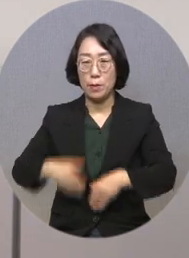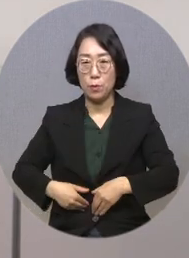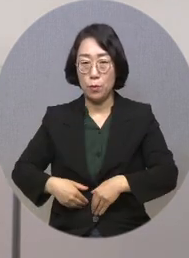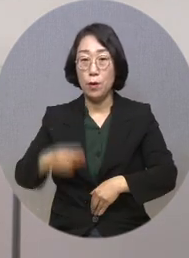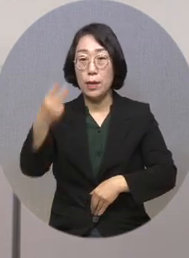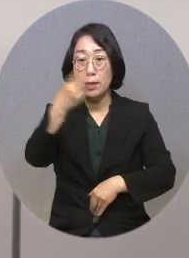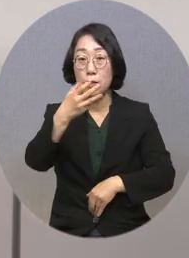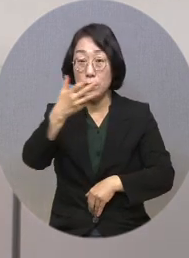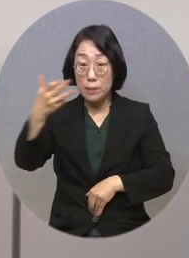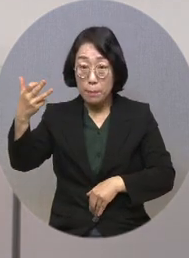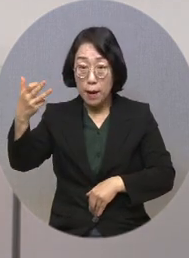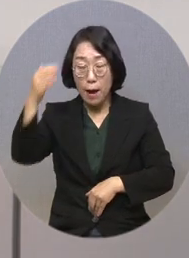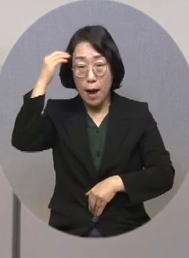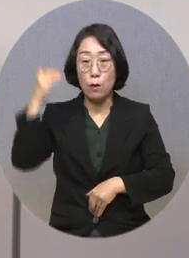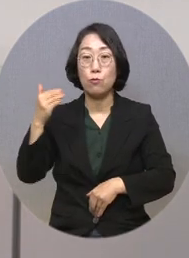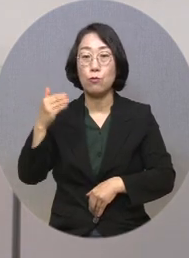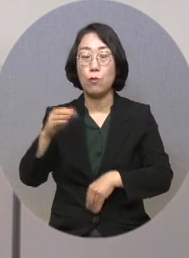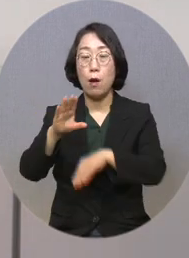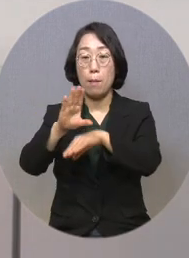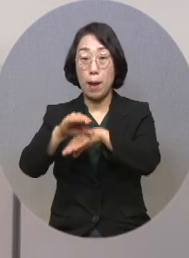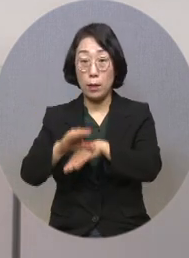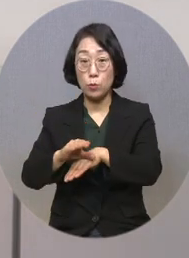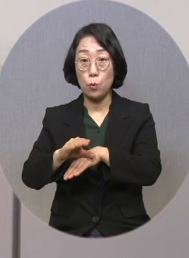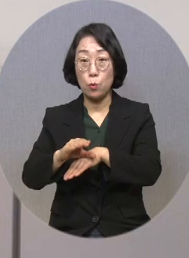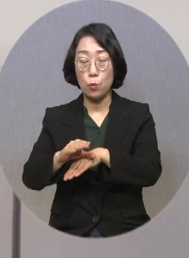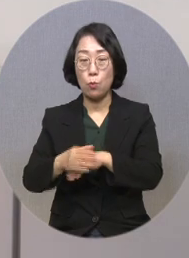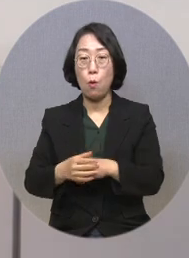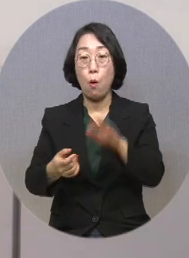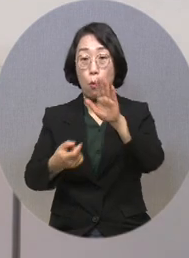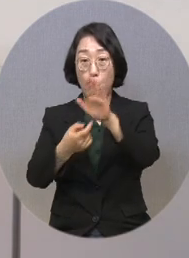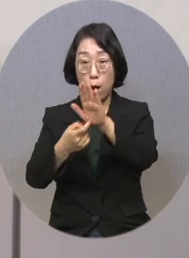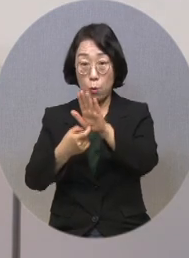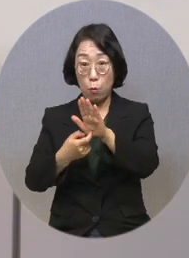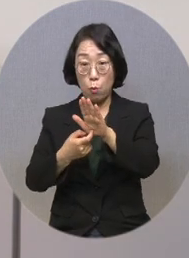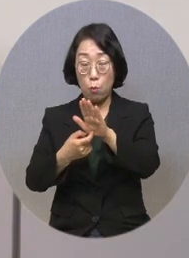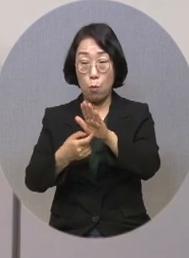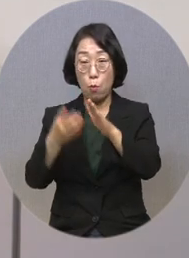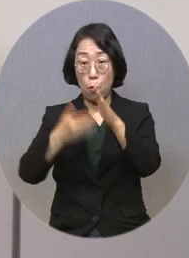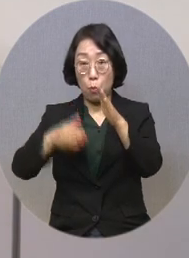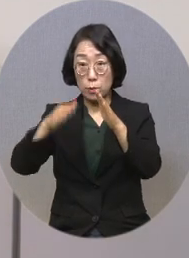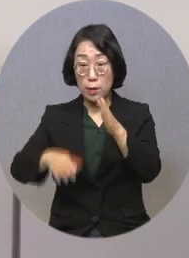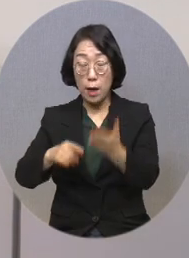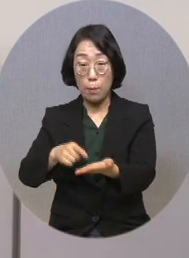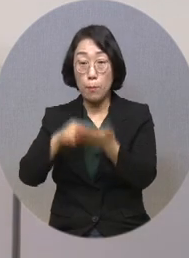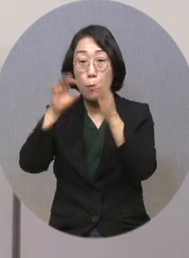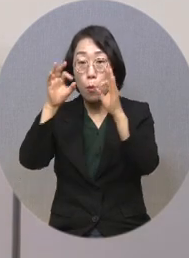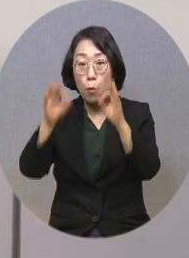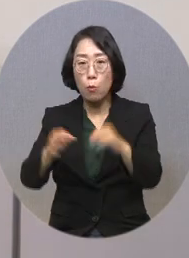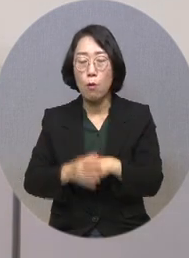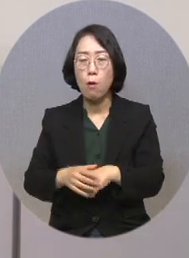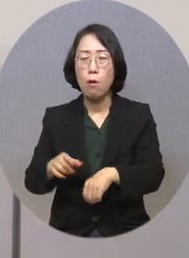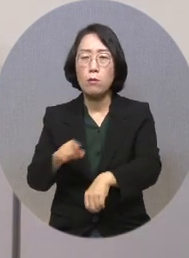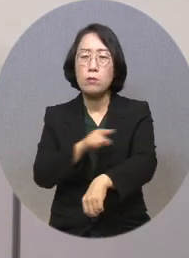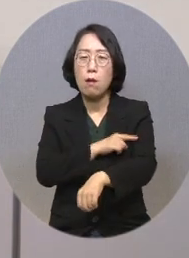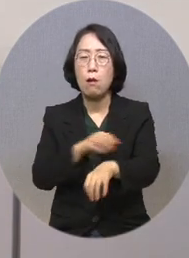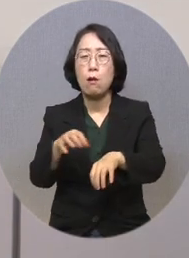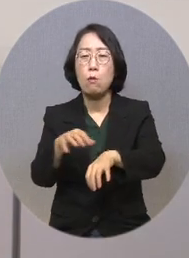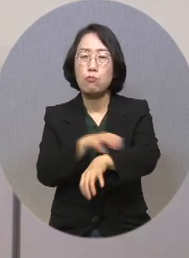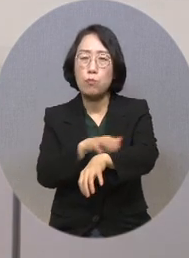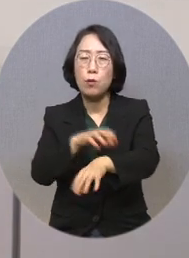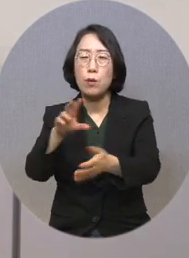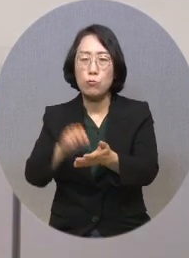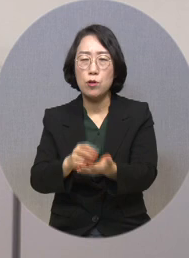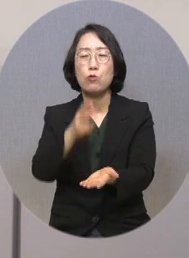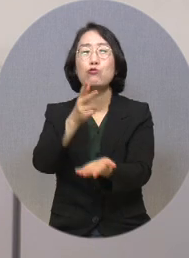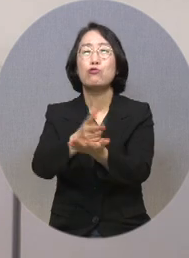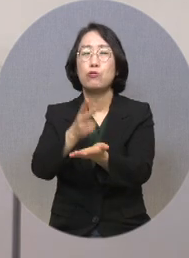2018년 한국방송광고진흥공사 조사에 따르면 전통시장의 가장 불편한 점으로 주차